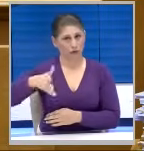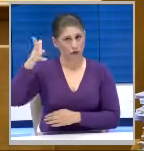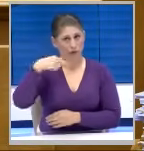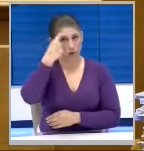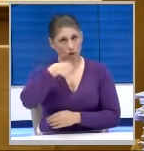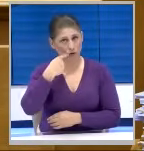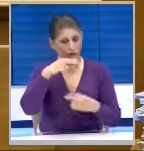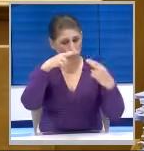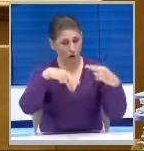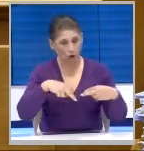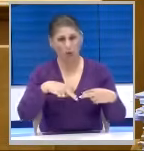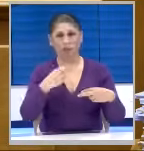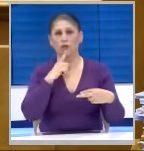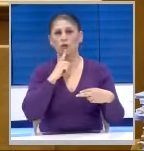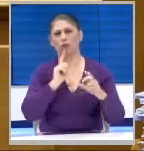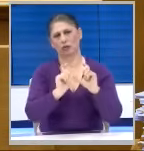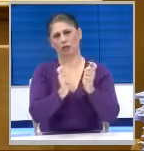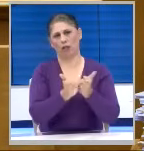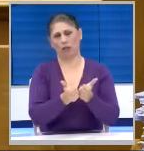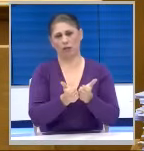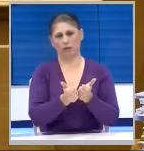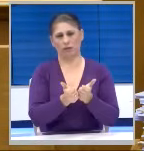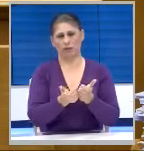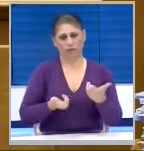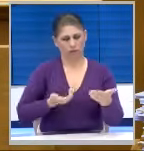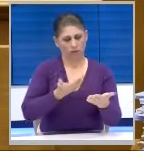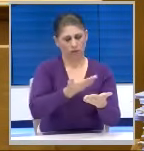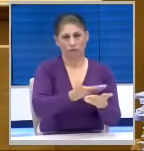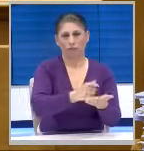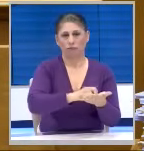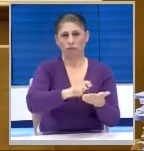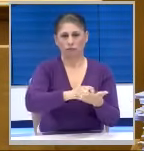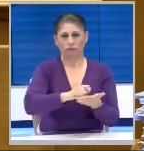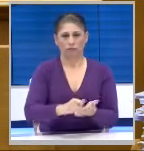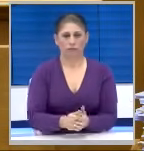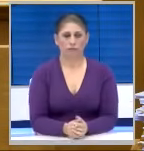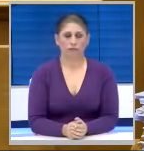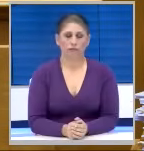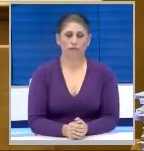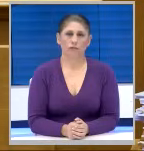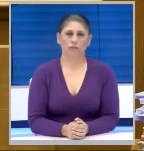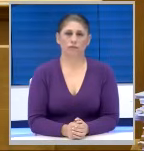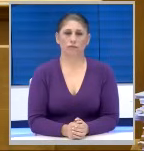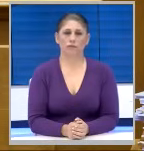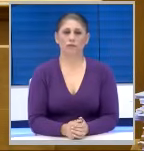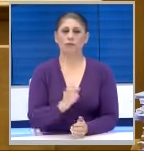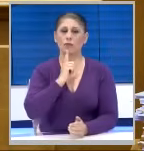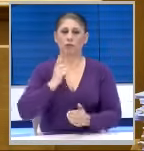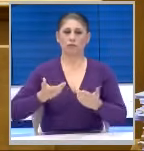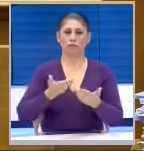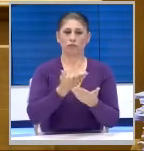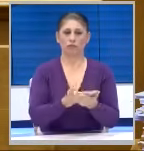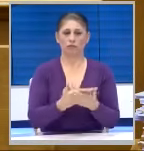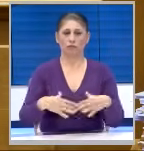προσωπικά όπως βεβαίως και την οικογένειά του το καταθέτω στα πρακτικά όπως καταθέτω και την εισαγωγική